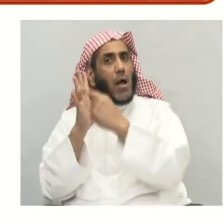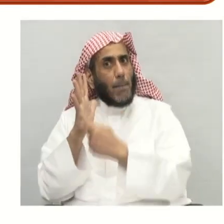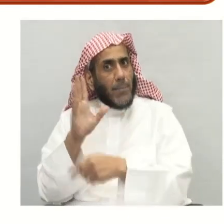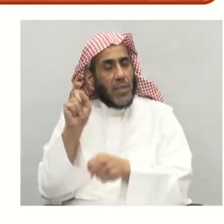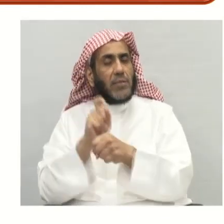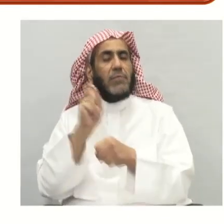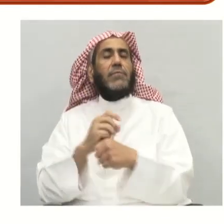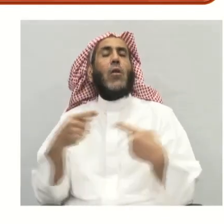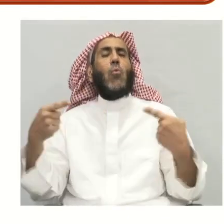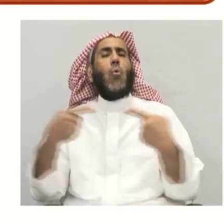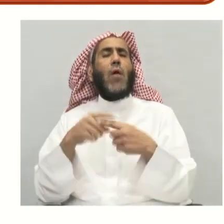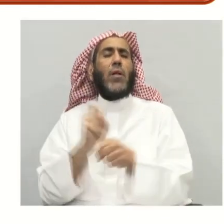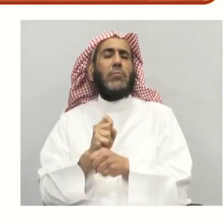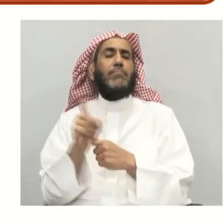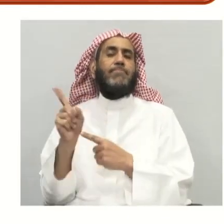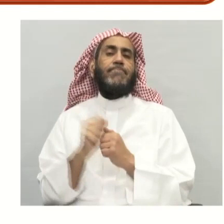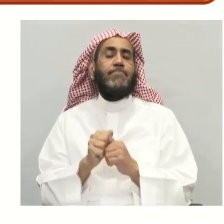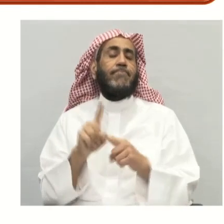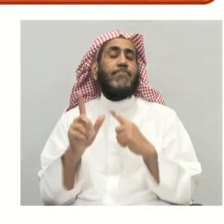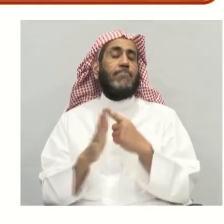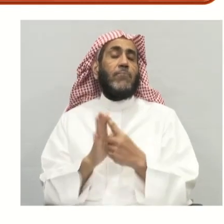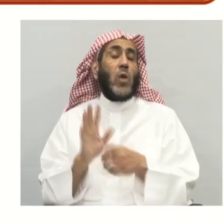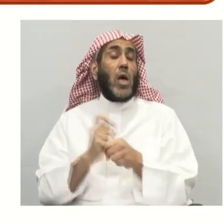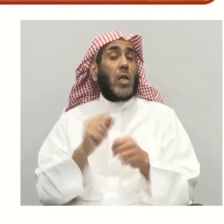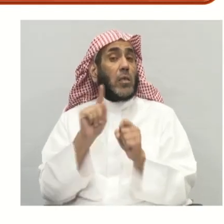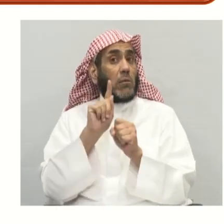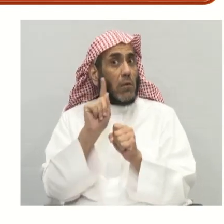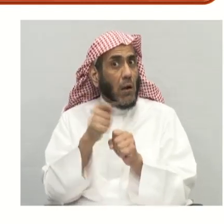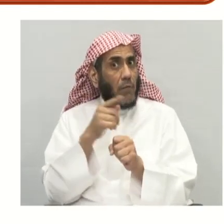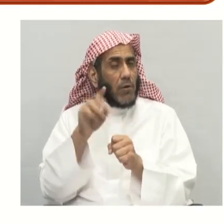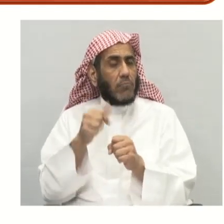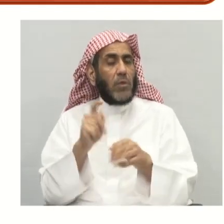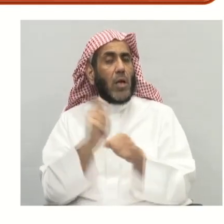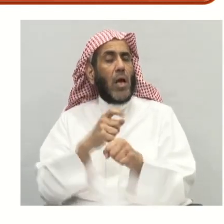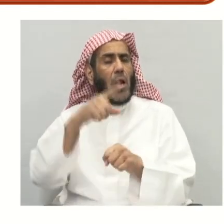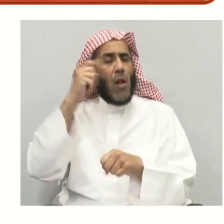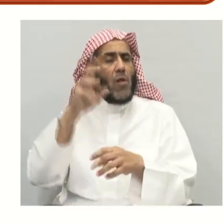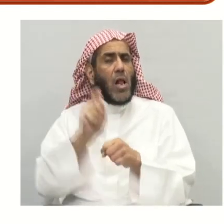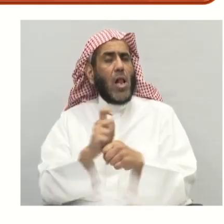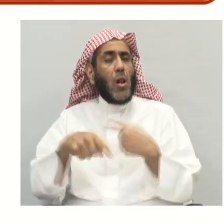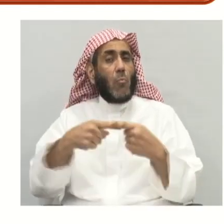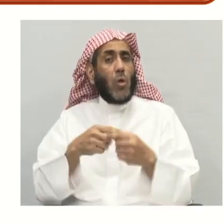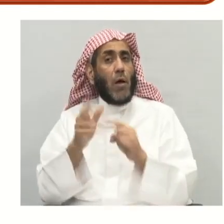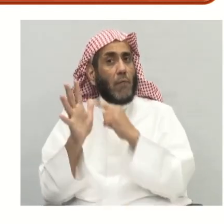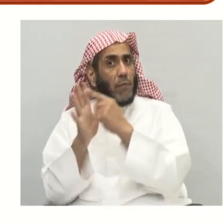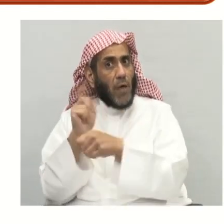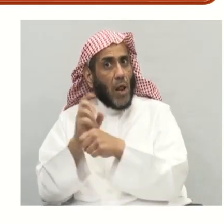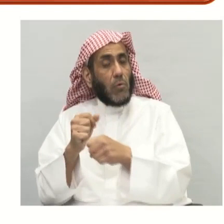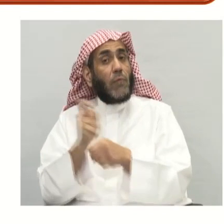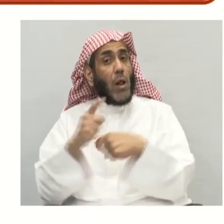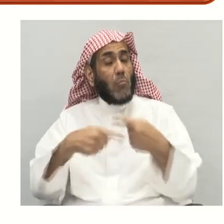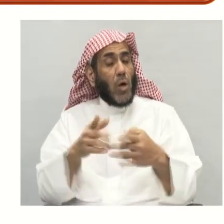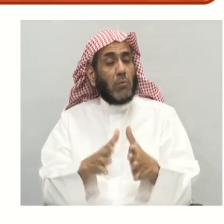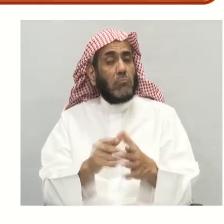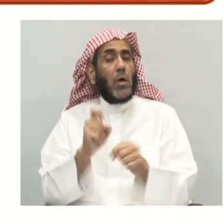الافعال الخمسه كلها في حاله الرفع اذا كان الفعل المضارع هي افعال خمسه لكن هي افعال مضارعه